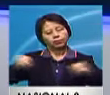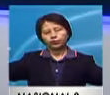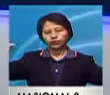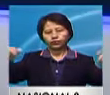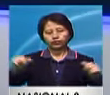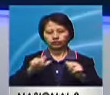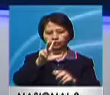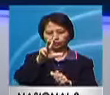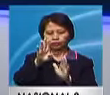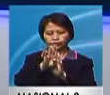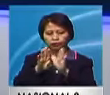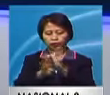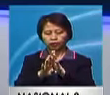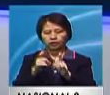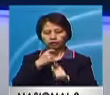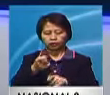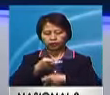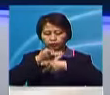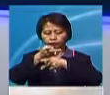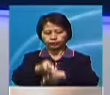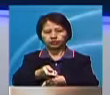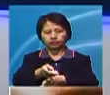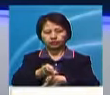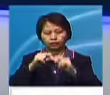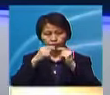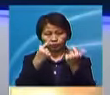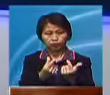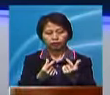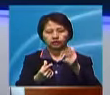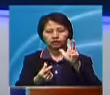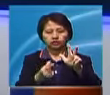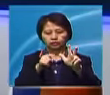baki RM3 bilion daripada pinjaman bersindiket sebanyak